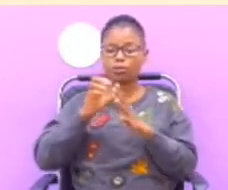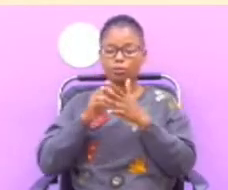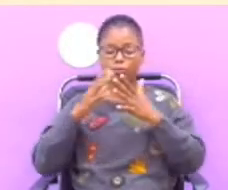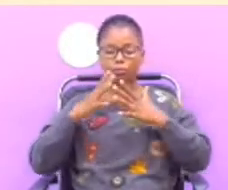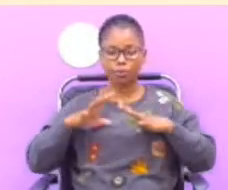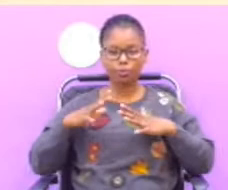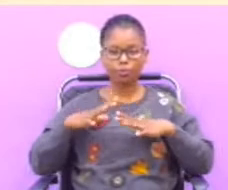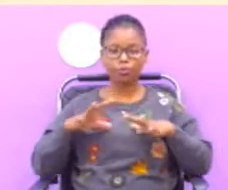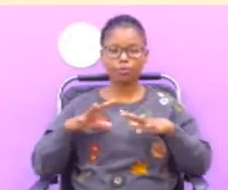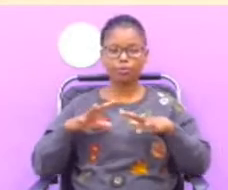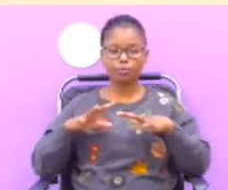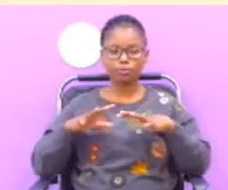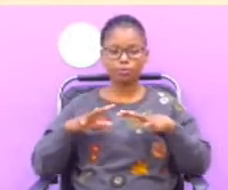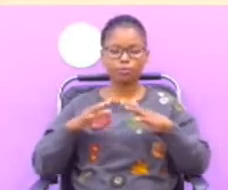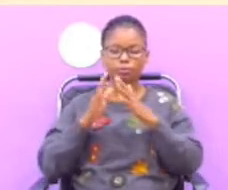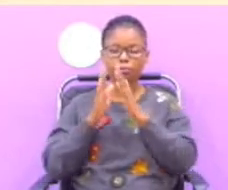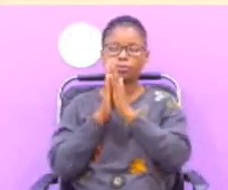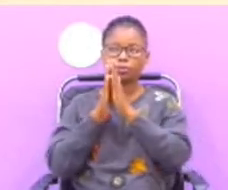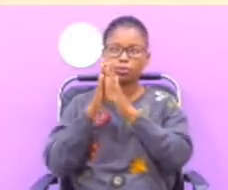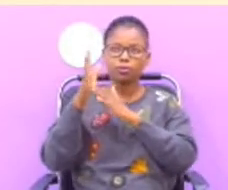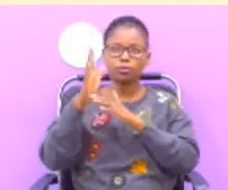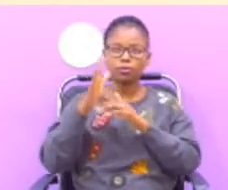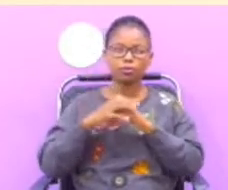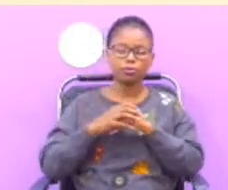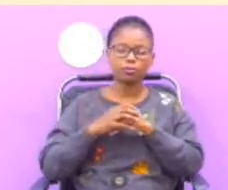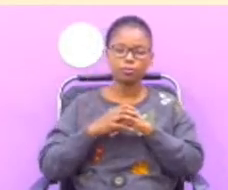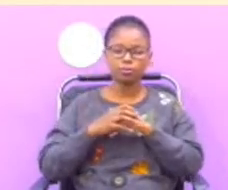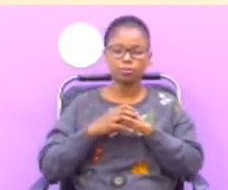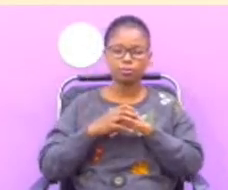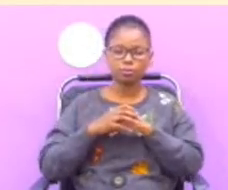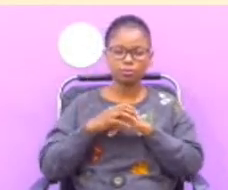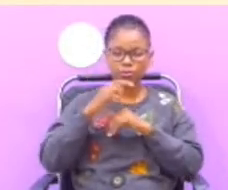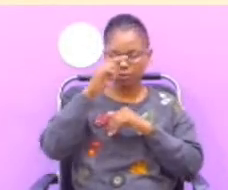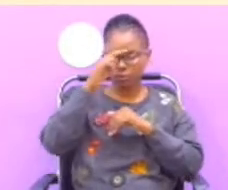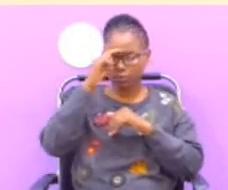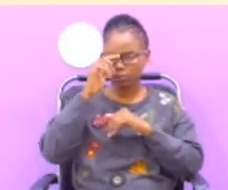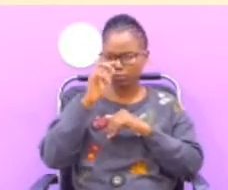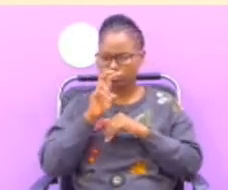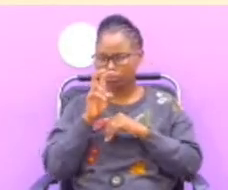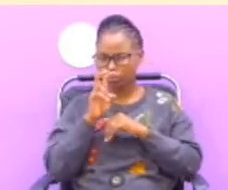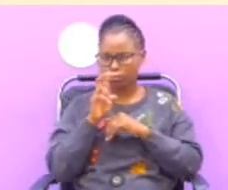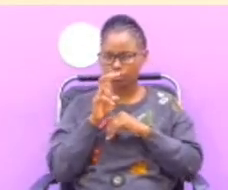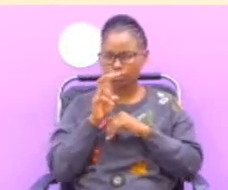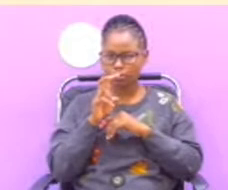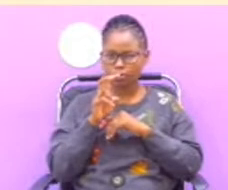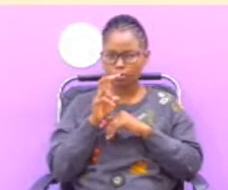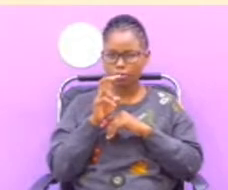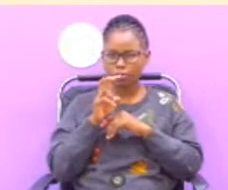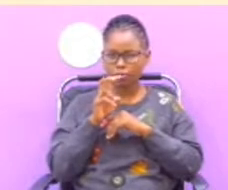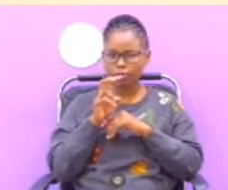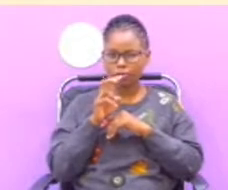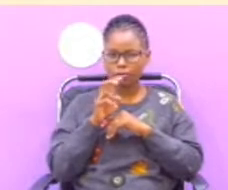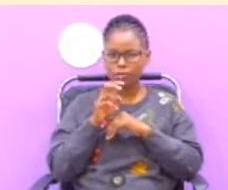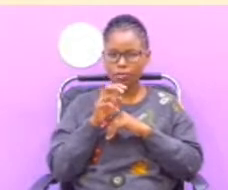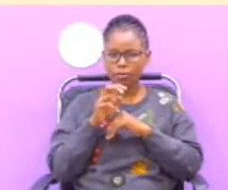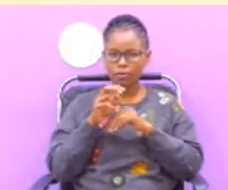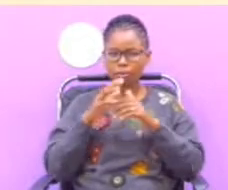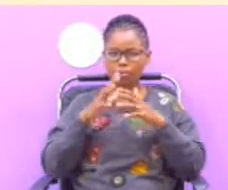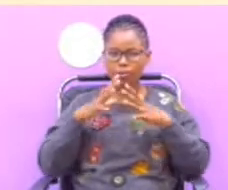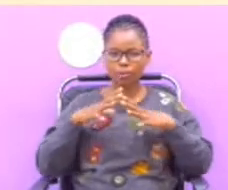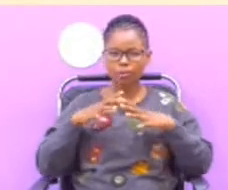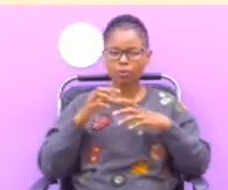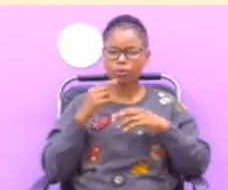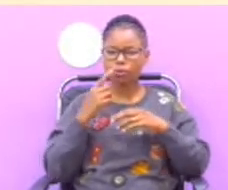Aduothe. Bwana sifie sana. Tono ni mararo adaliri. Urako radinya mudo tatengere tiyo ni luto